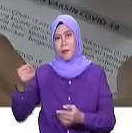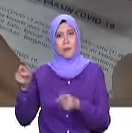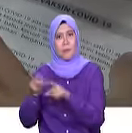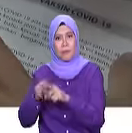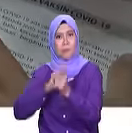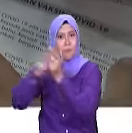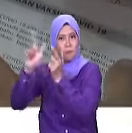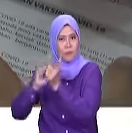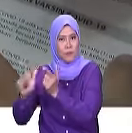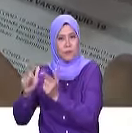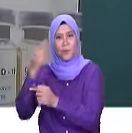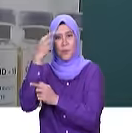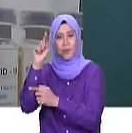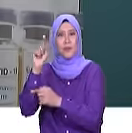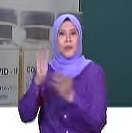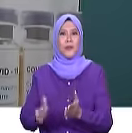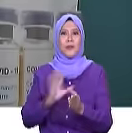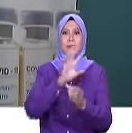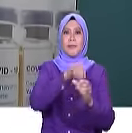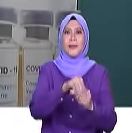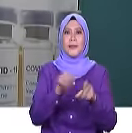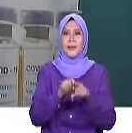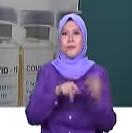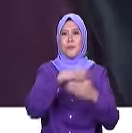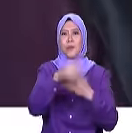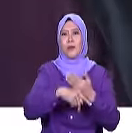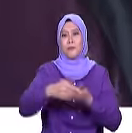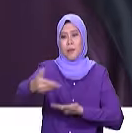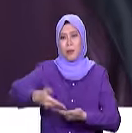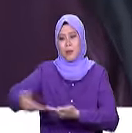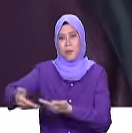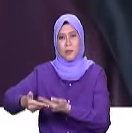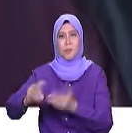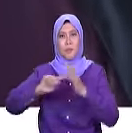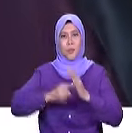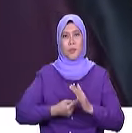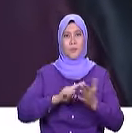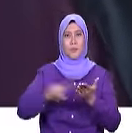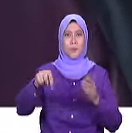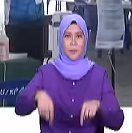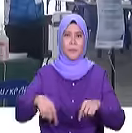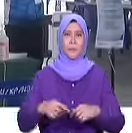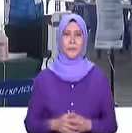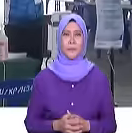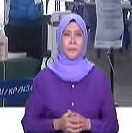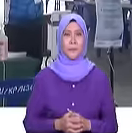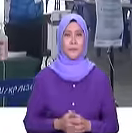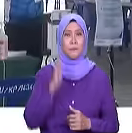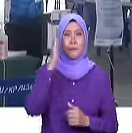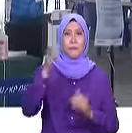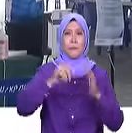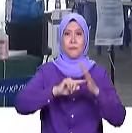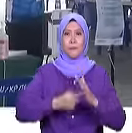memberi kelulusan untuk mereka terlibat sama dalam program outreach yang akan bermula minggu ini. Kita akan